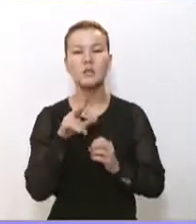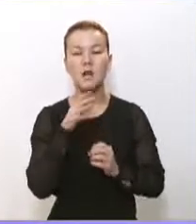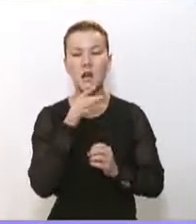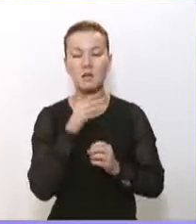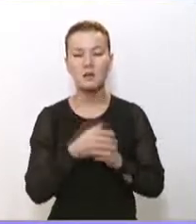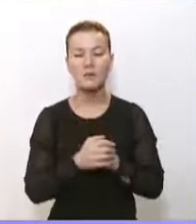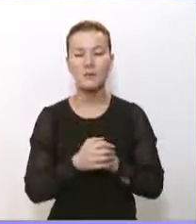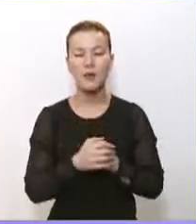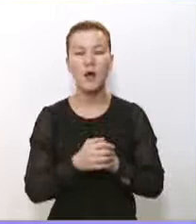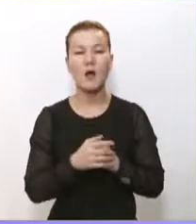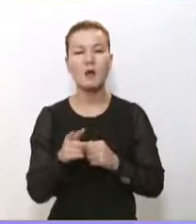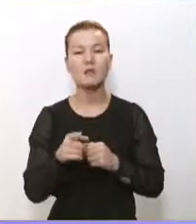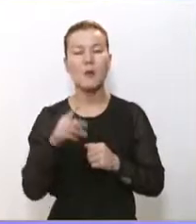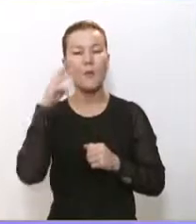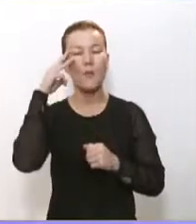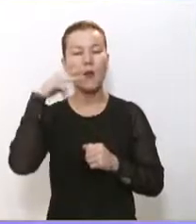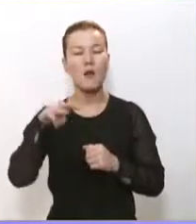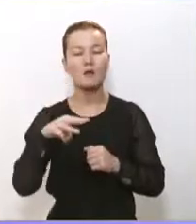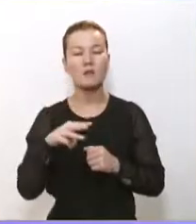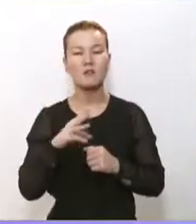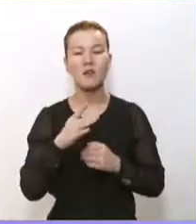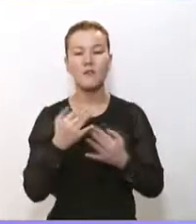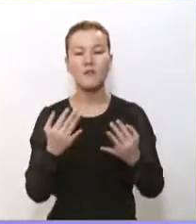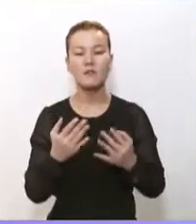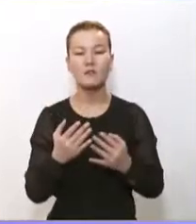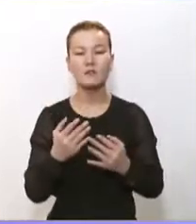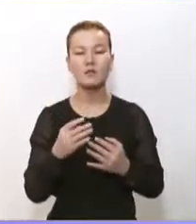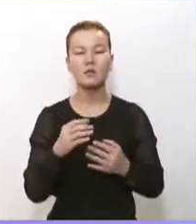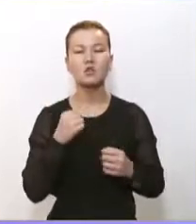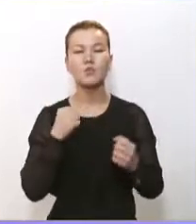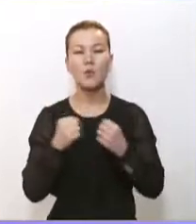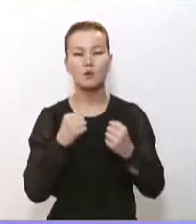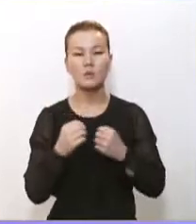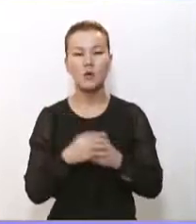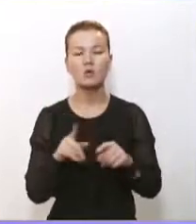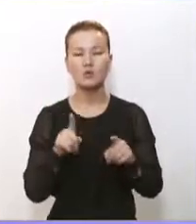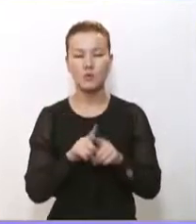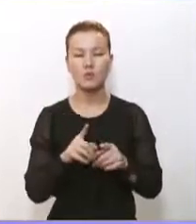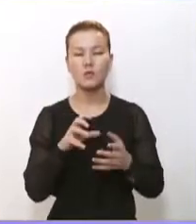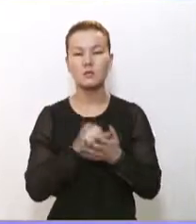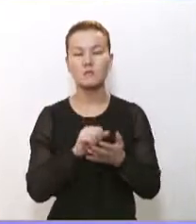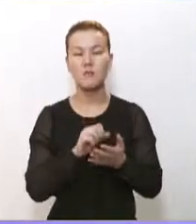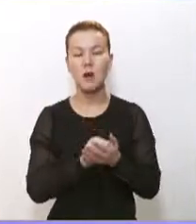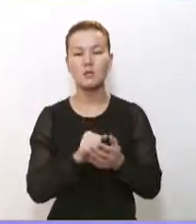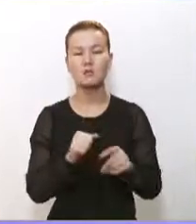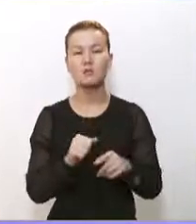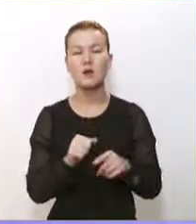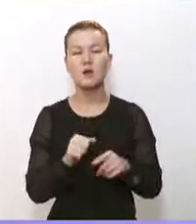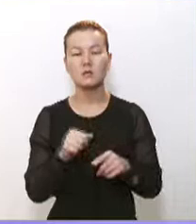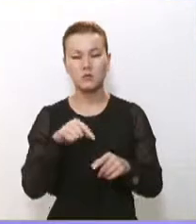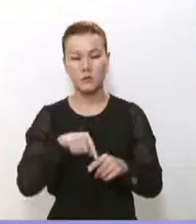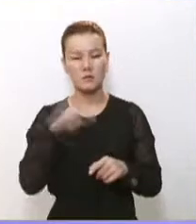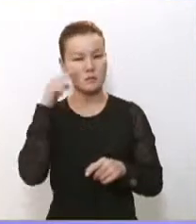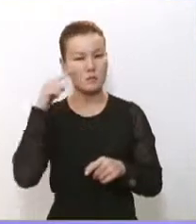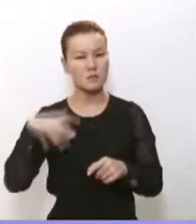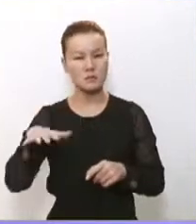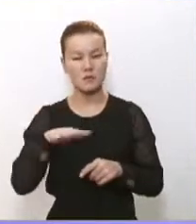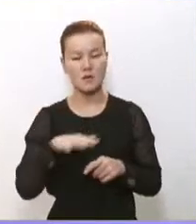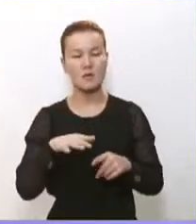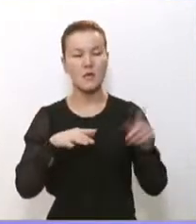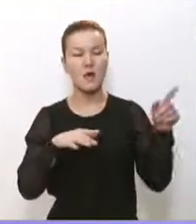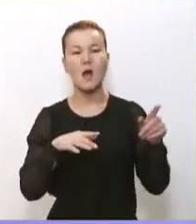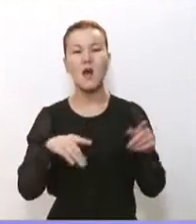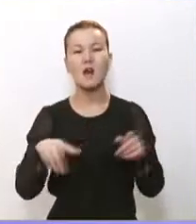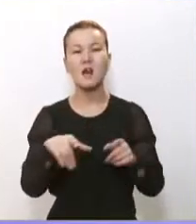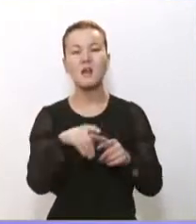популярный вид спорта. У нас в Кыргызстане тоже занимаются рафтингом на реке Нарын. Там